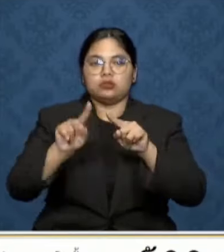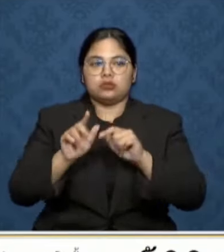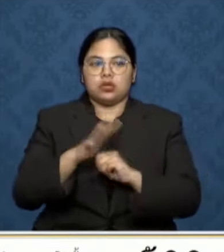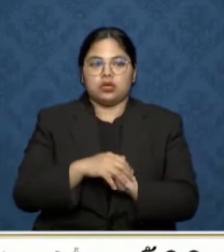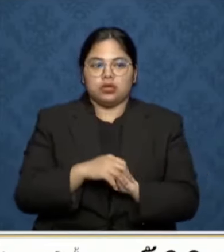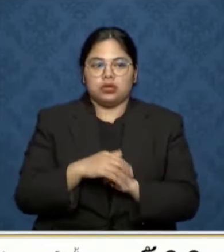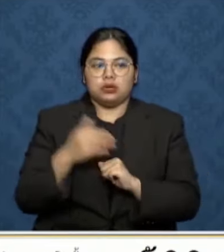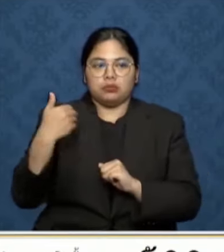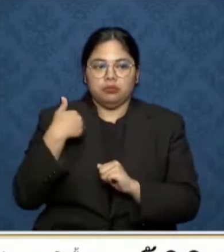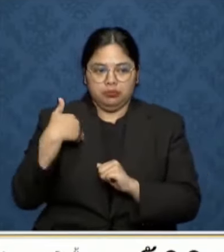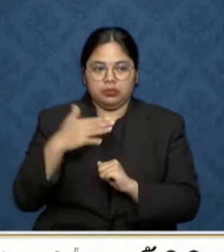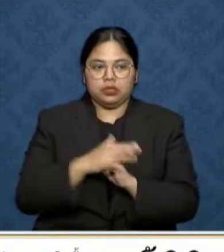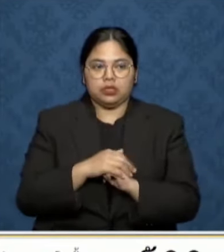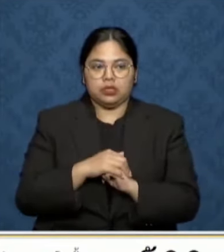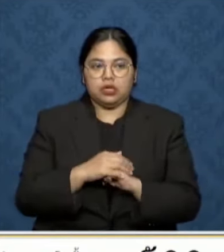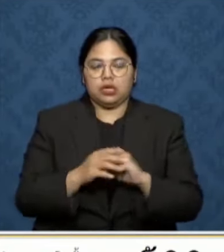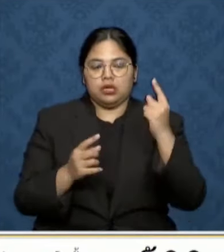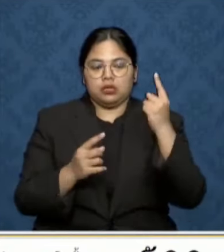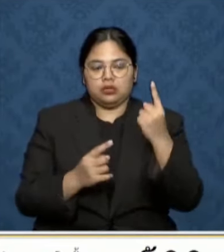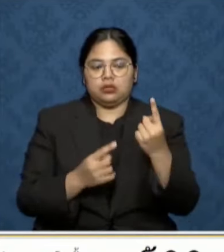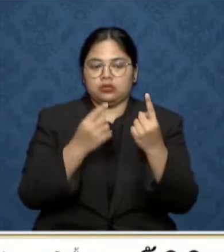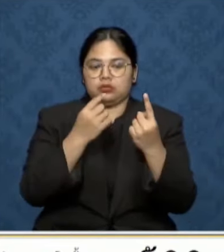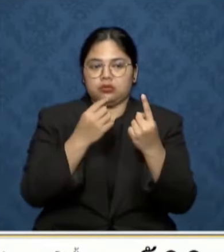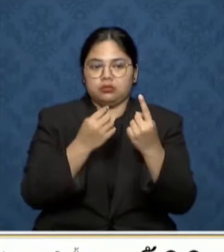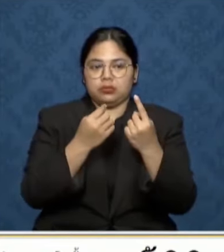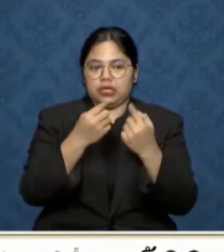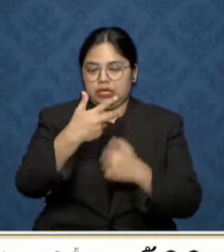ษแค่ 3 เรื่เทานั้นเองม 3าวบับครัมพรรบอร